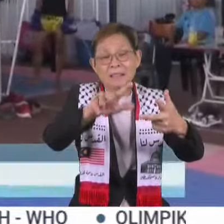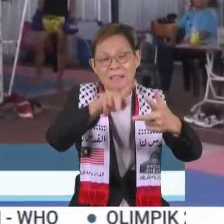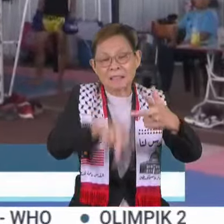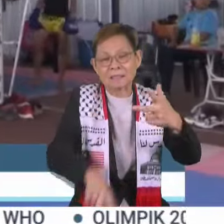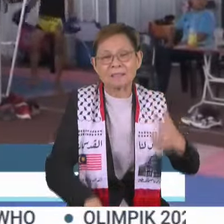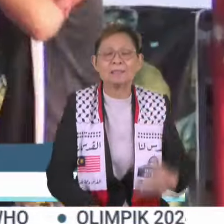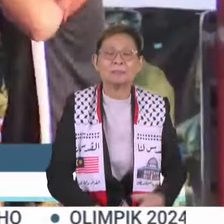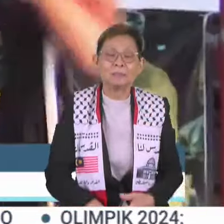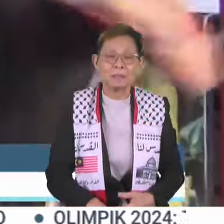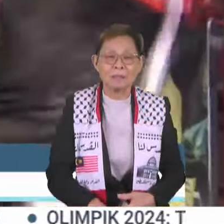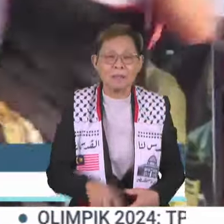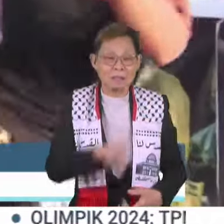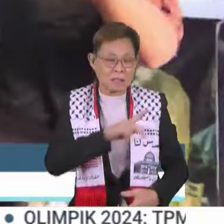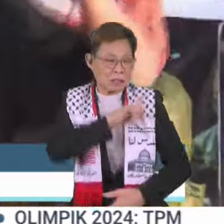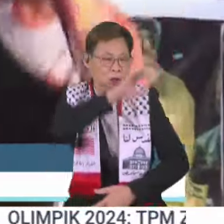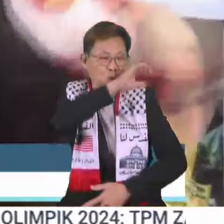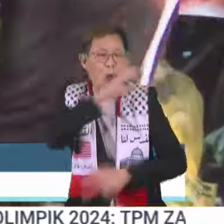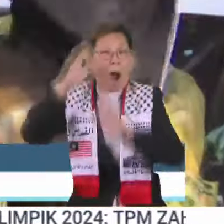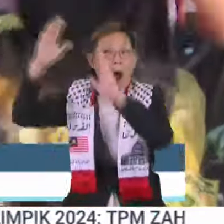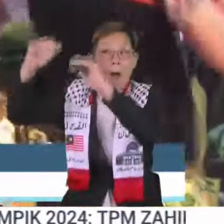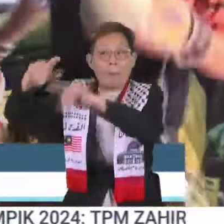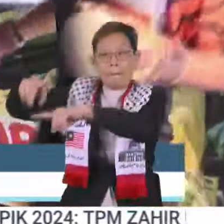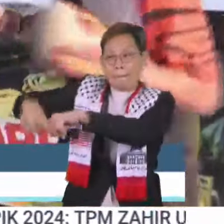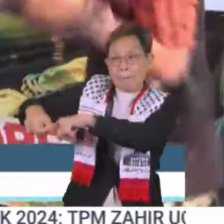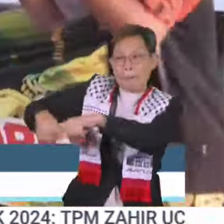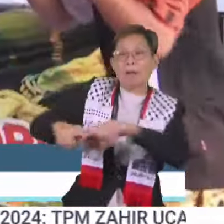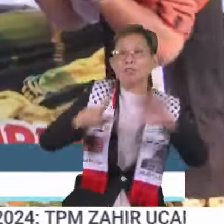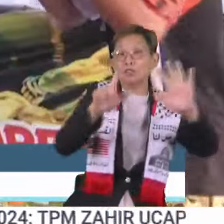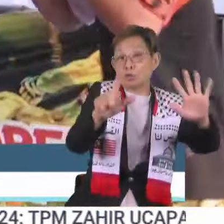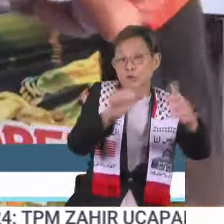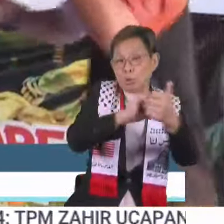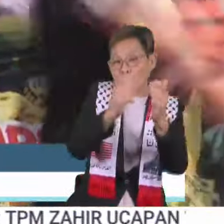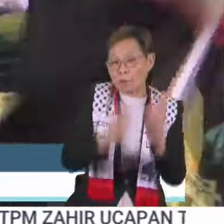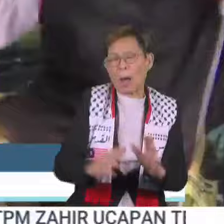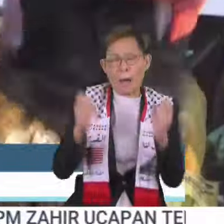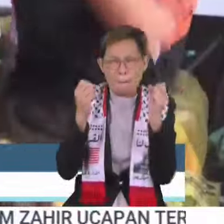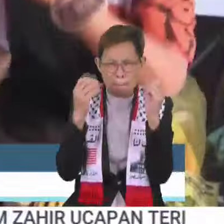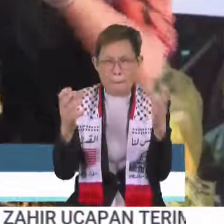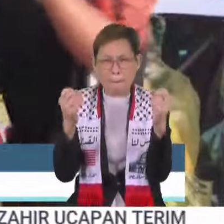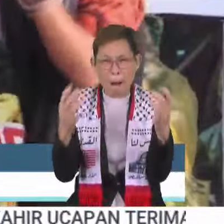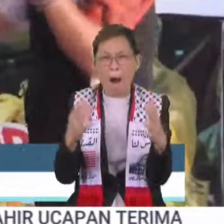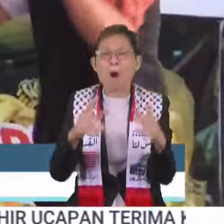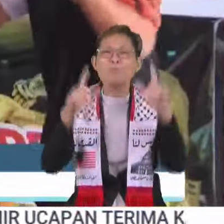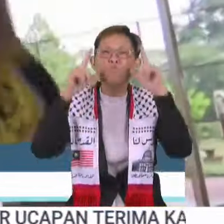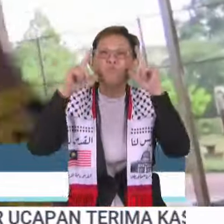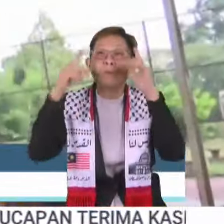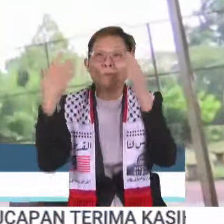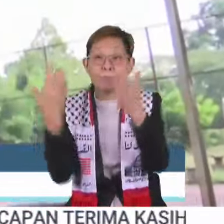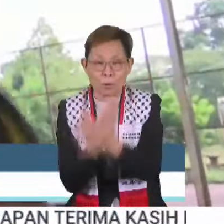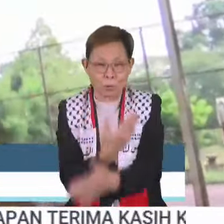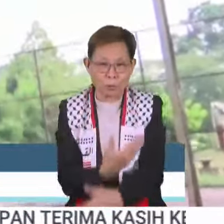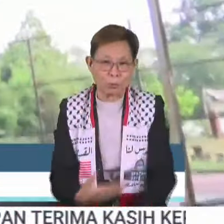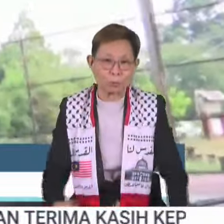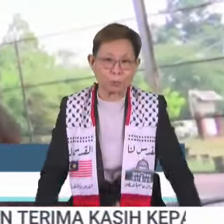Menurut Ketua Jurulatih Rizal Mat Saad, harapan disandarkan pada 7 atlet yang kebanyakannya adalah muka baru.